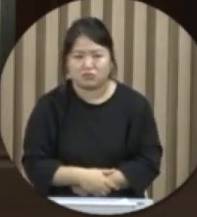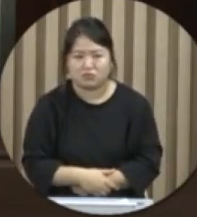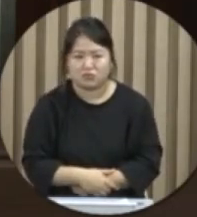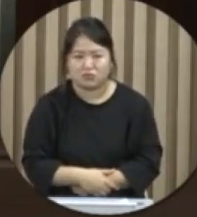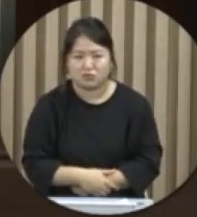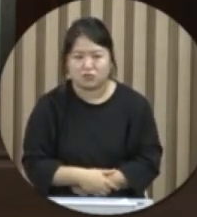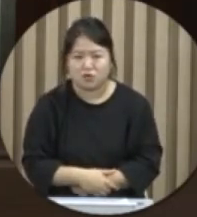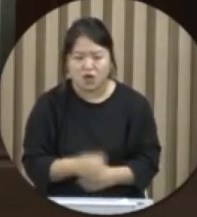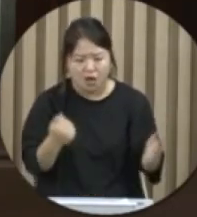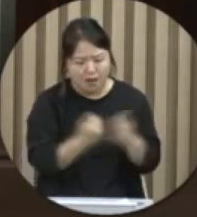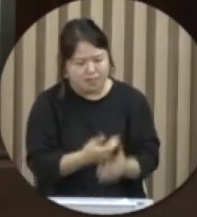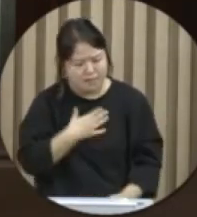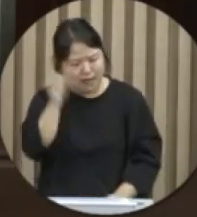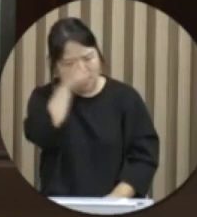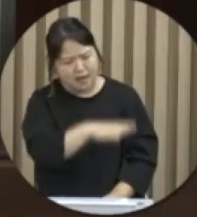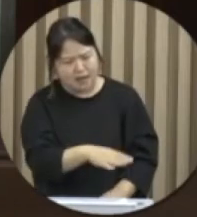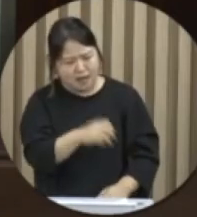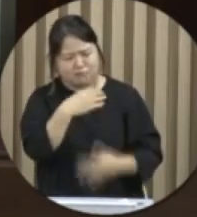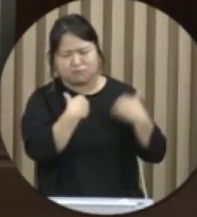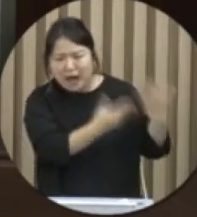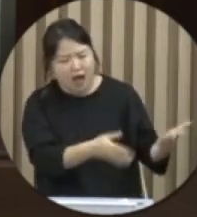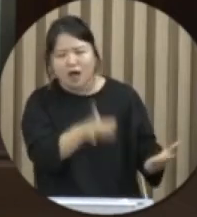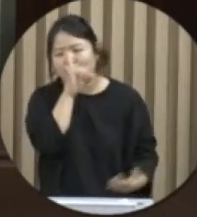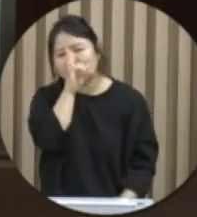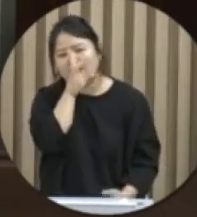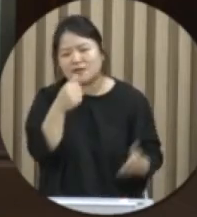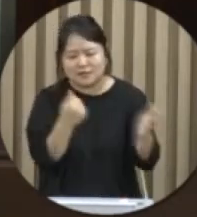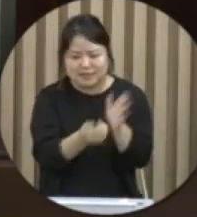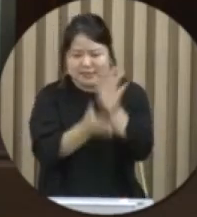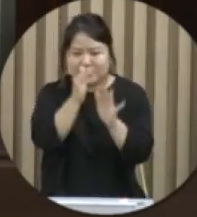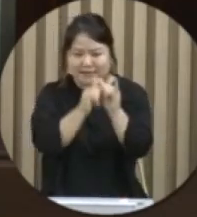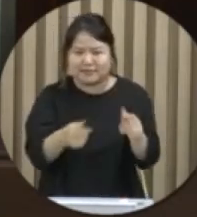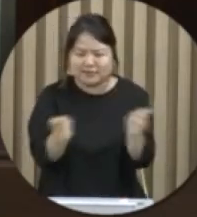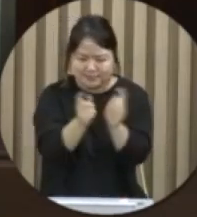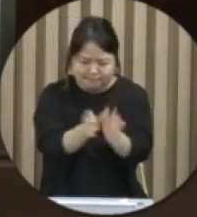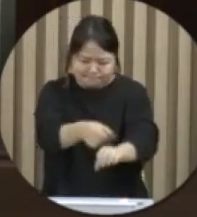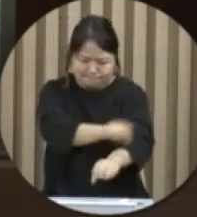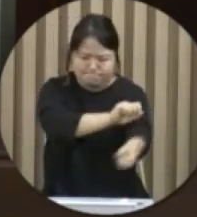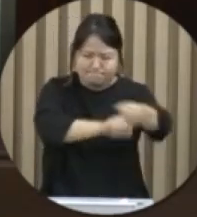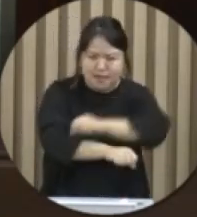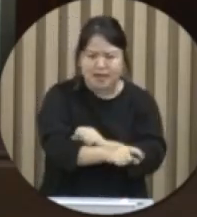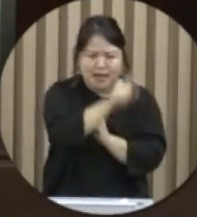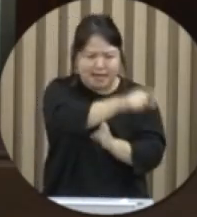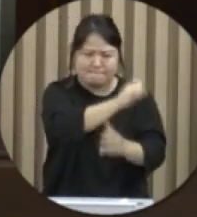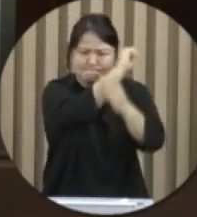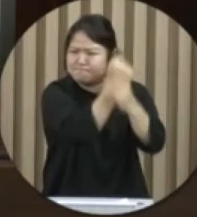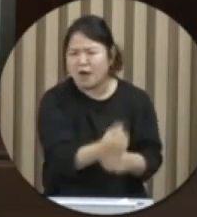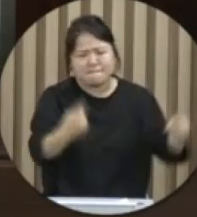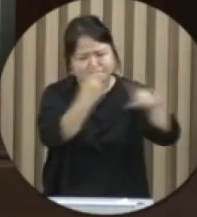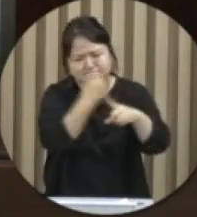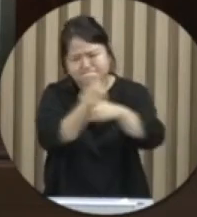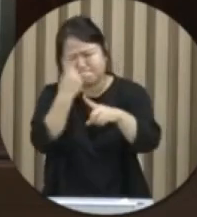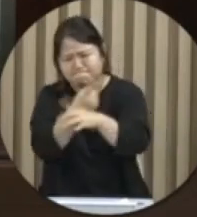이애 가만히 보고만 있을 수 없었던 심히 분들이 직접 팔을 걷어 부치고 나서 소라 1 병점역 의 모습을 바꾸려